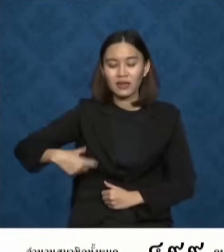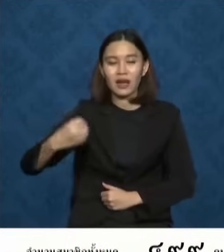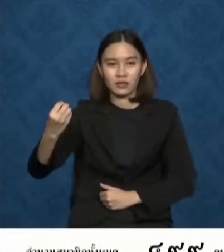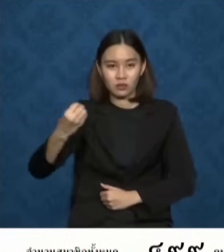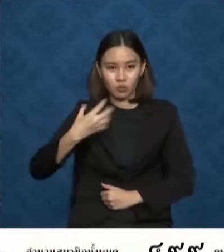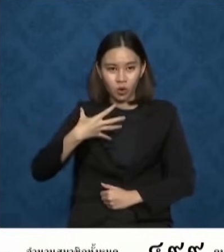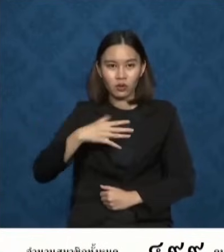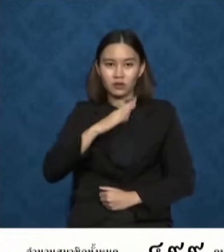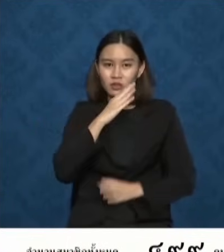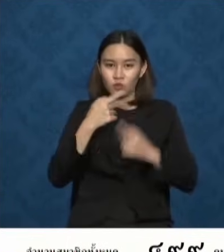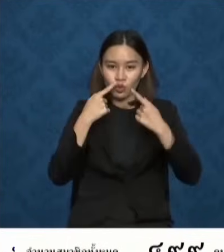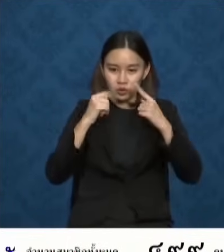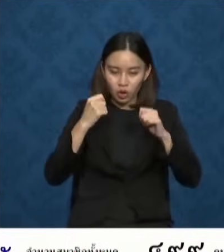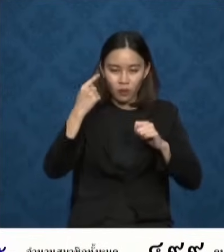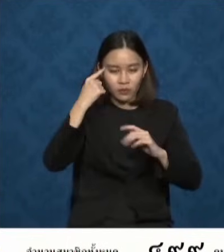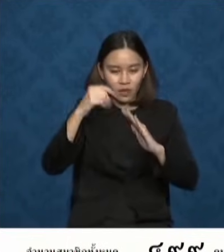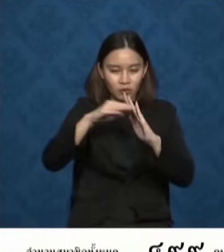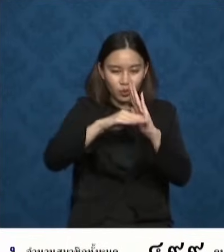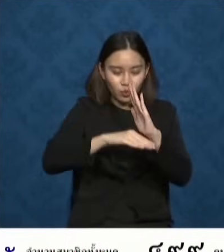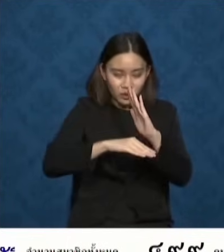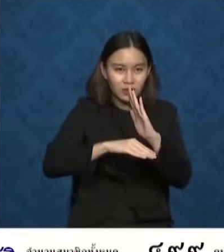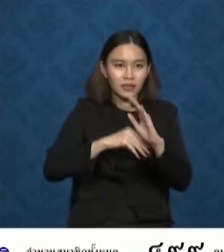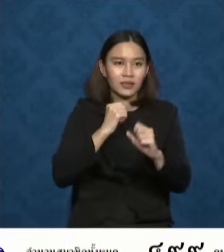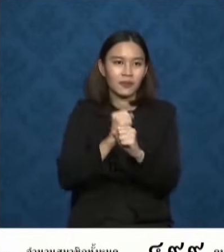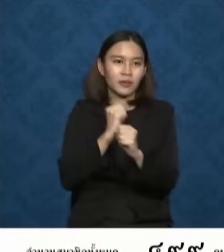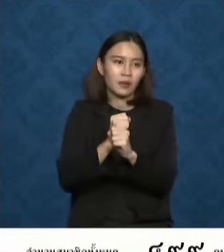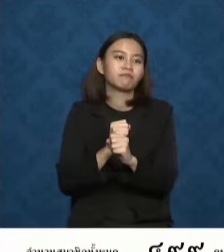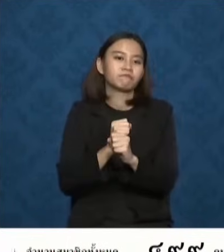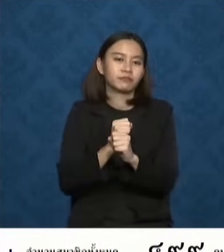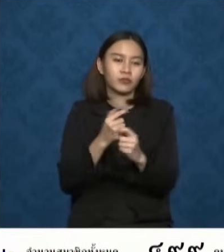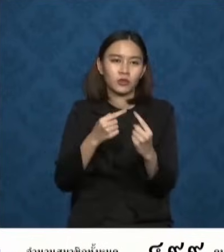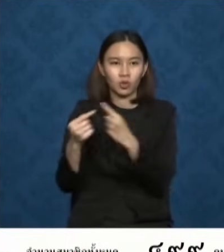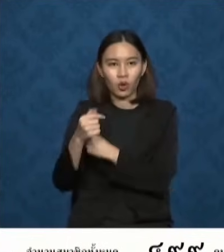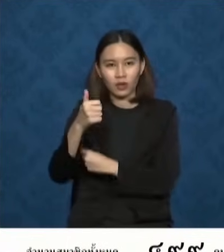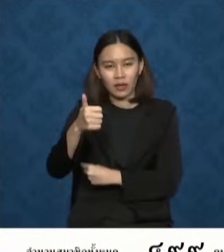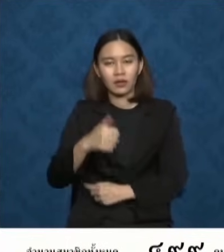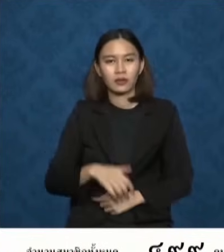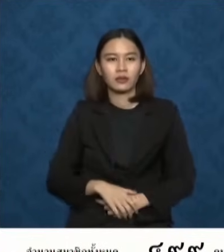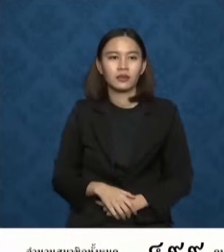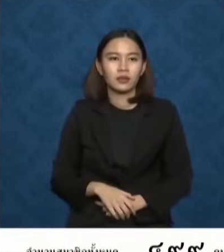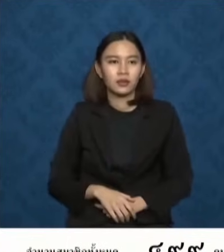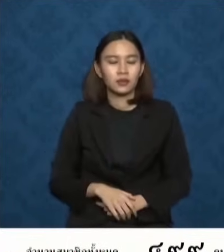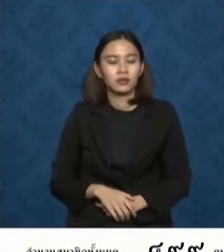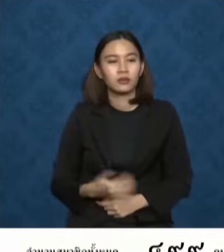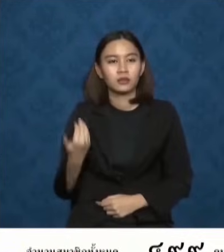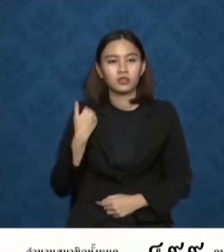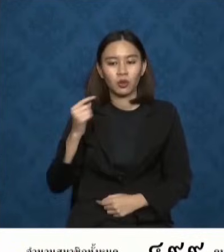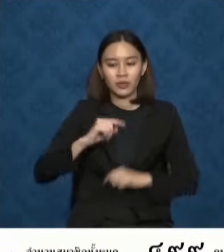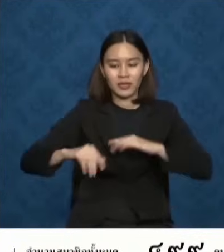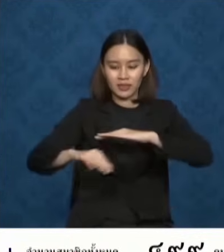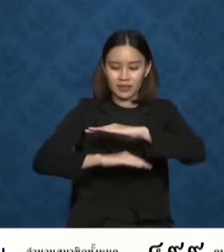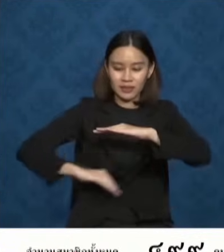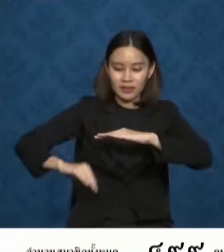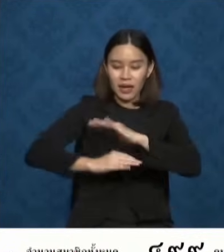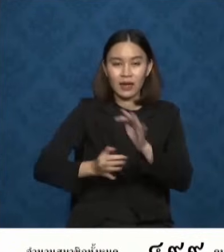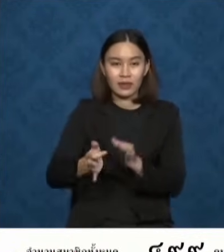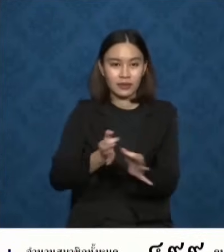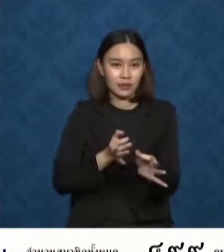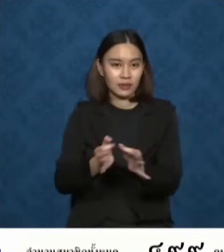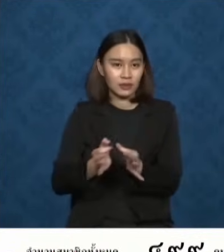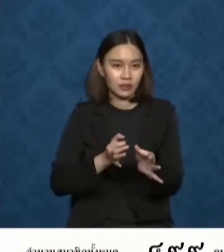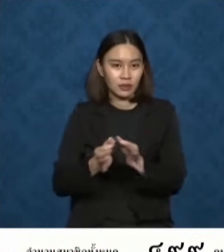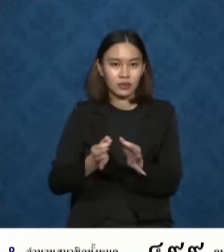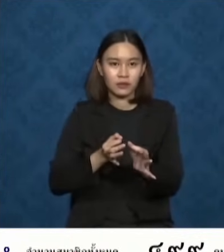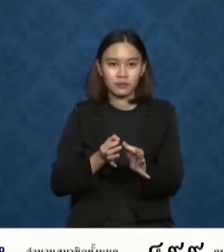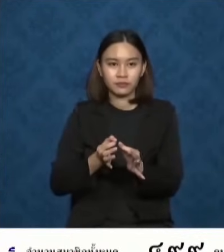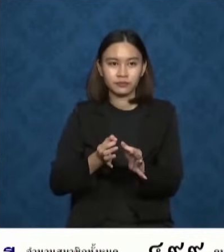ปั๊บเราก็จะได้แนวทางเดินพอได้แนวทางเดินปั๊บมันก็มีฐานรองรับที่อธิบายเ